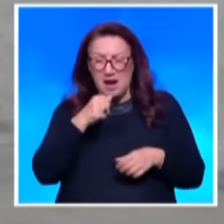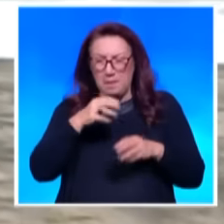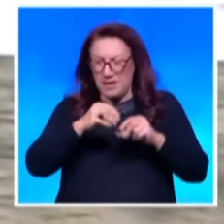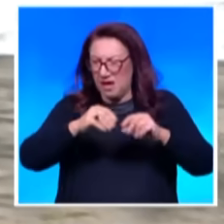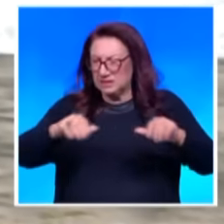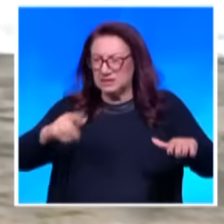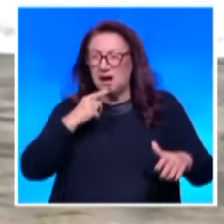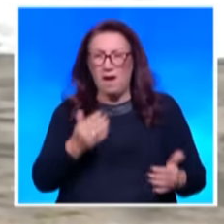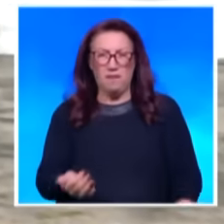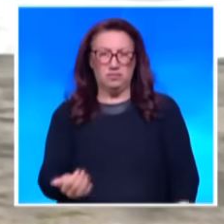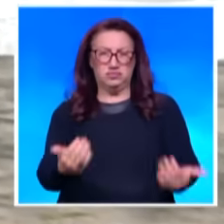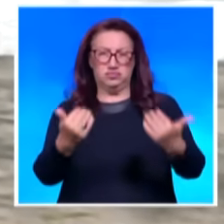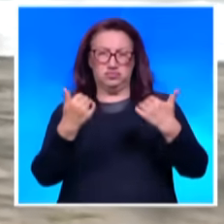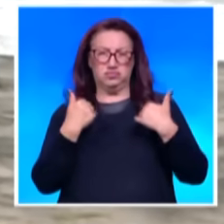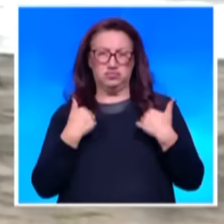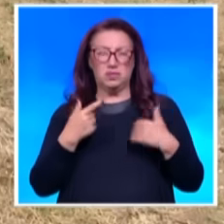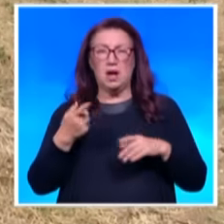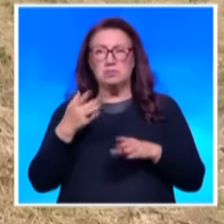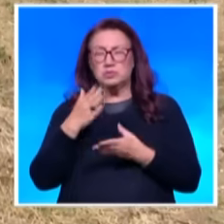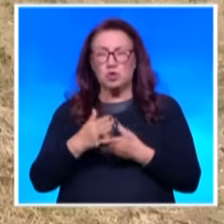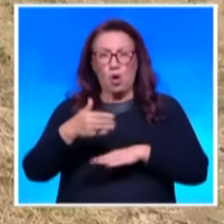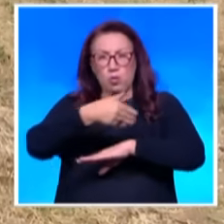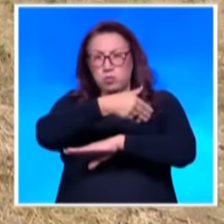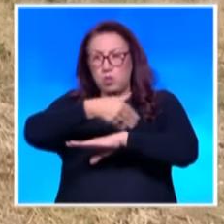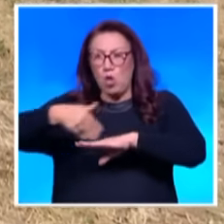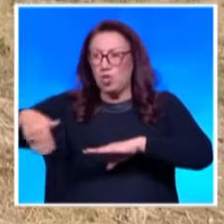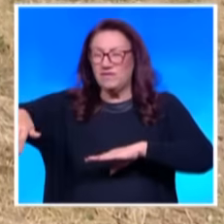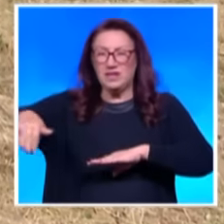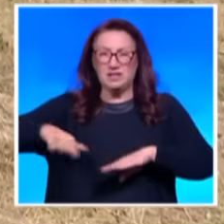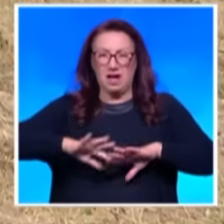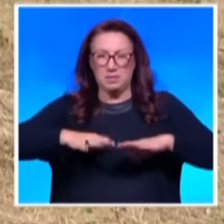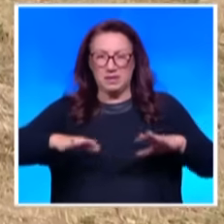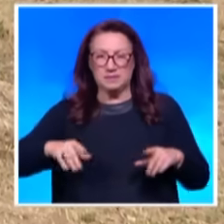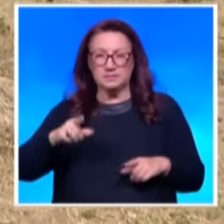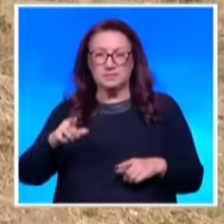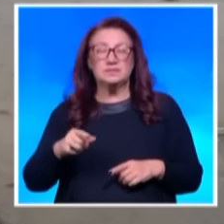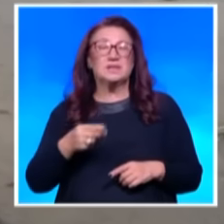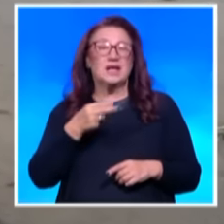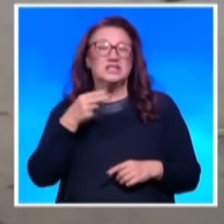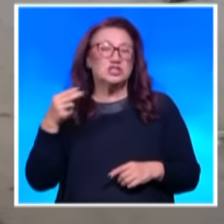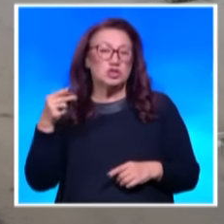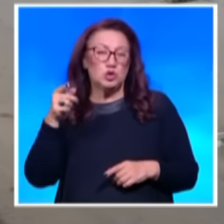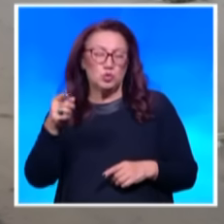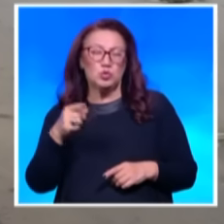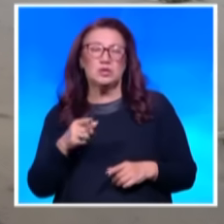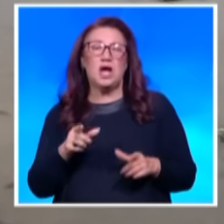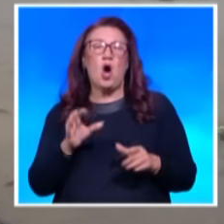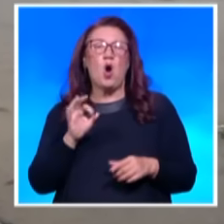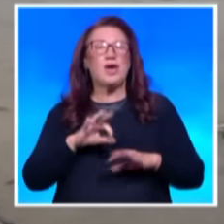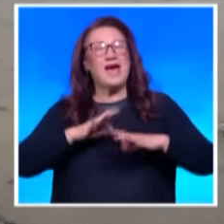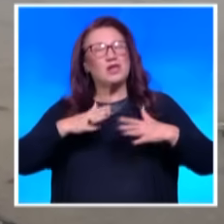половината плажна ивица в най-широката му част. От Института по океанология казват, че явлението не е